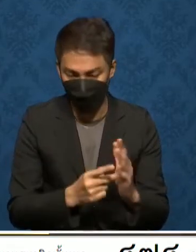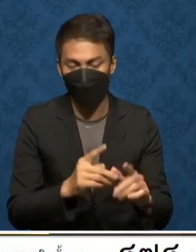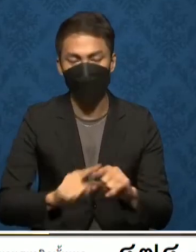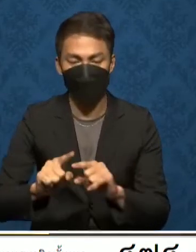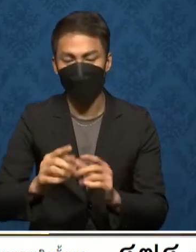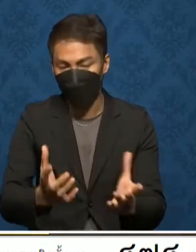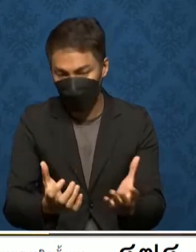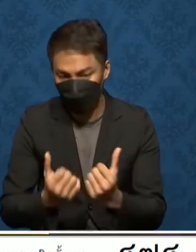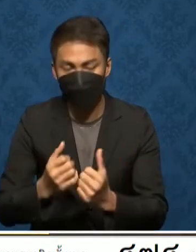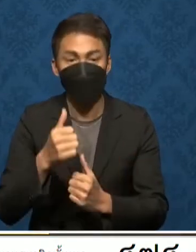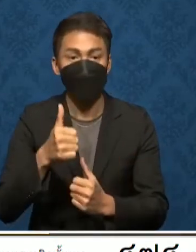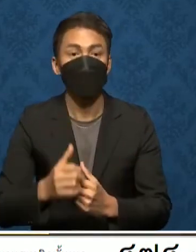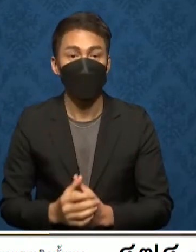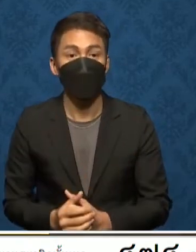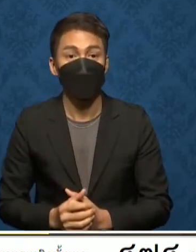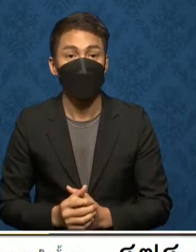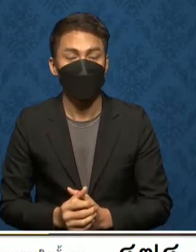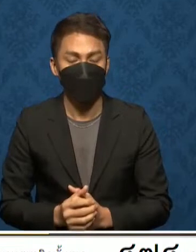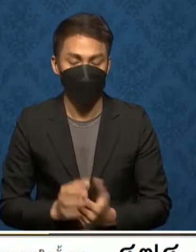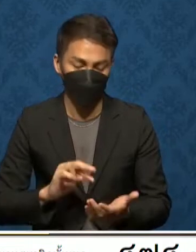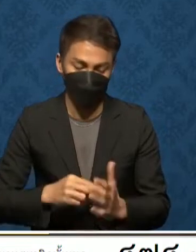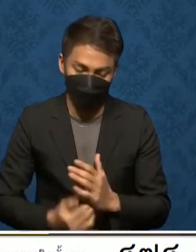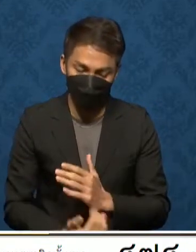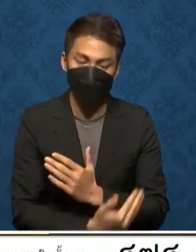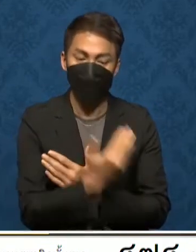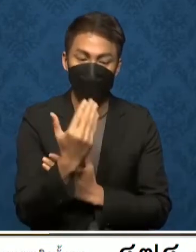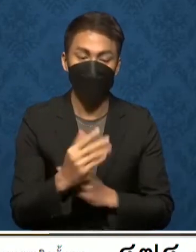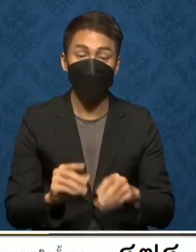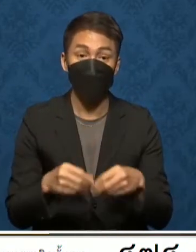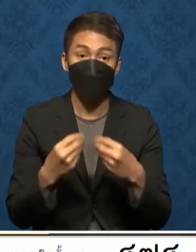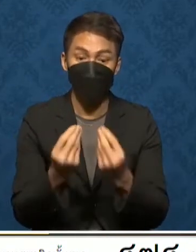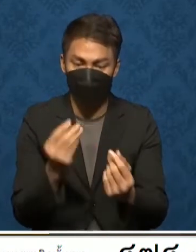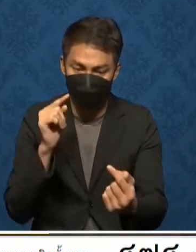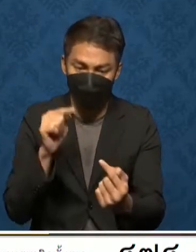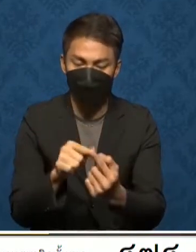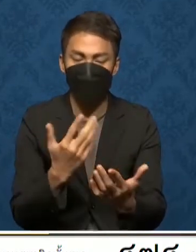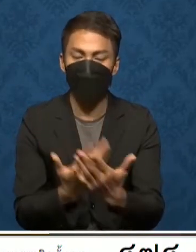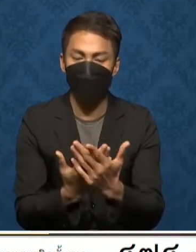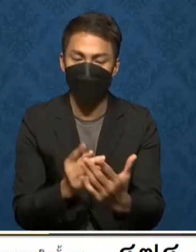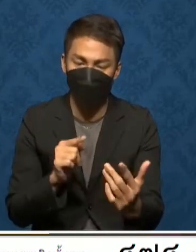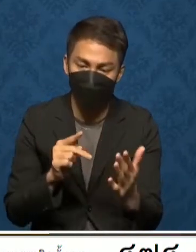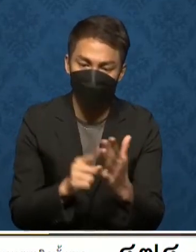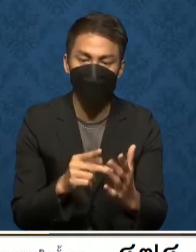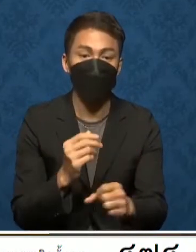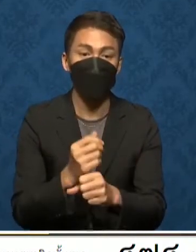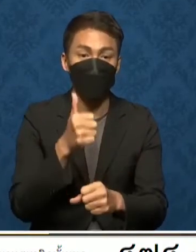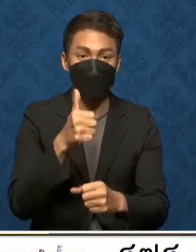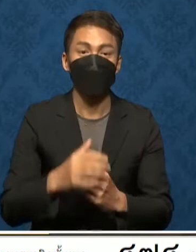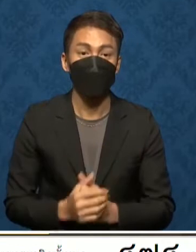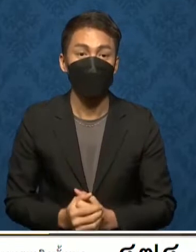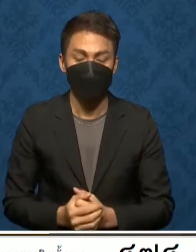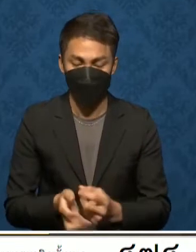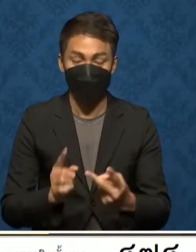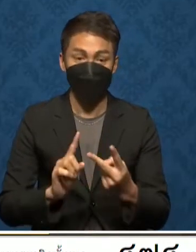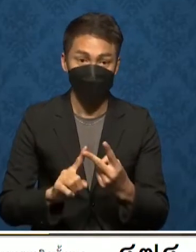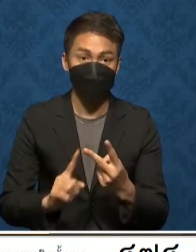ากกองทุนกยศ.ได้เช่นเดียวกันนะครับเพิ่มโอกาสนะเพิ่มผู้ที่มีโอกาสเข้าถึงกองทุนนี้มากขึ้นประเด็นที่2นะครับก็